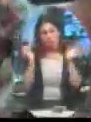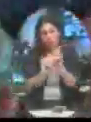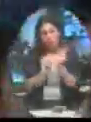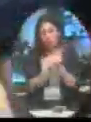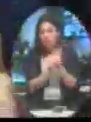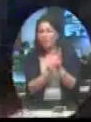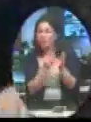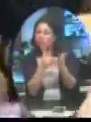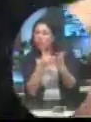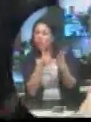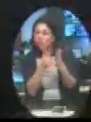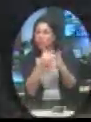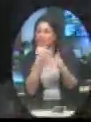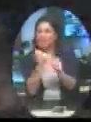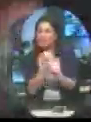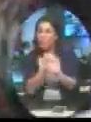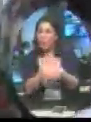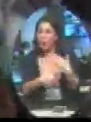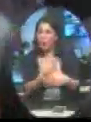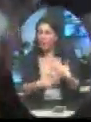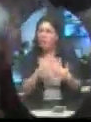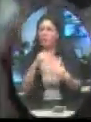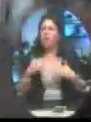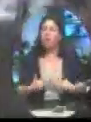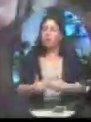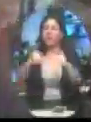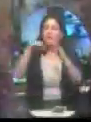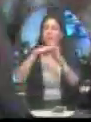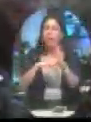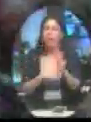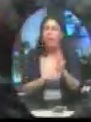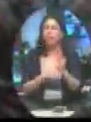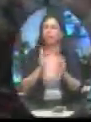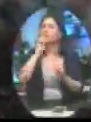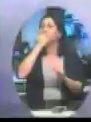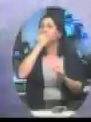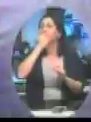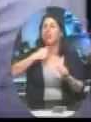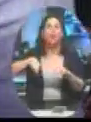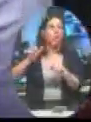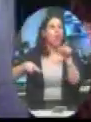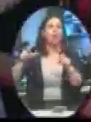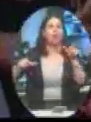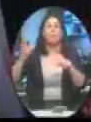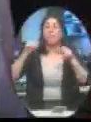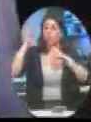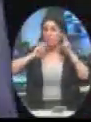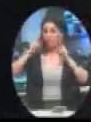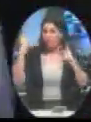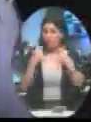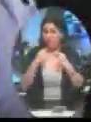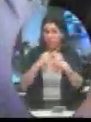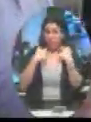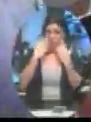להתחקות אחר יישום ההליכים, וגם כי יש לקדם בחוק מתן חיסיון לכל אדם שיש לו מידע לגבי